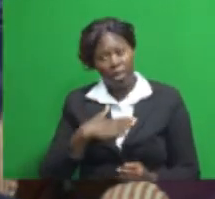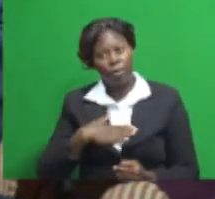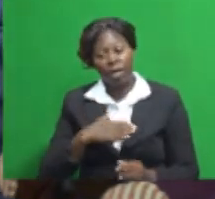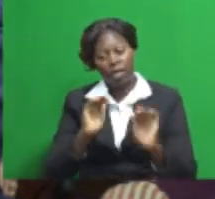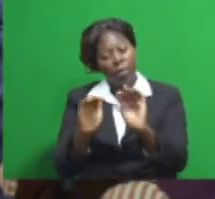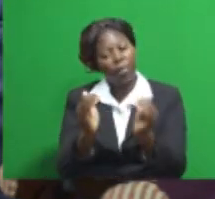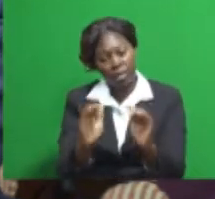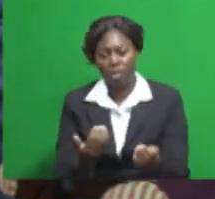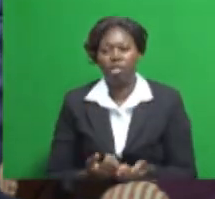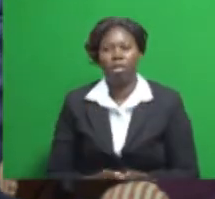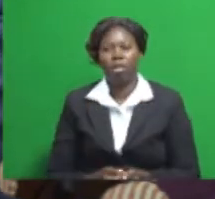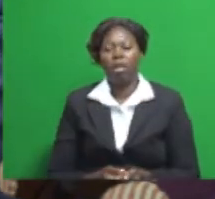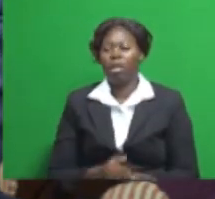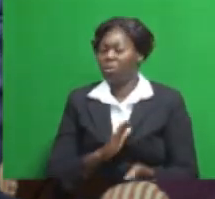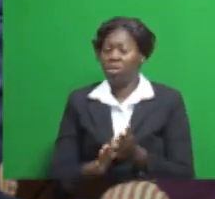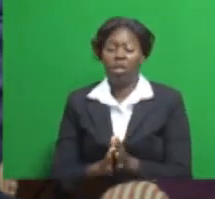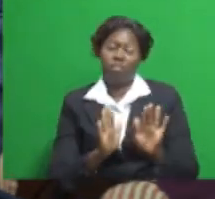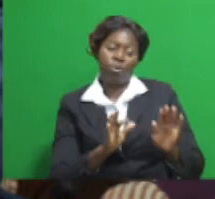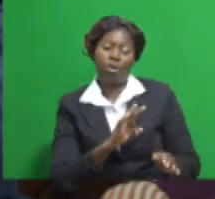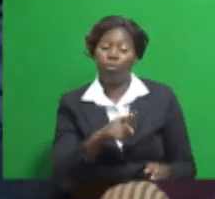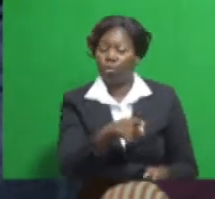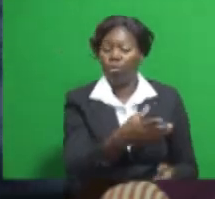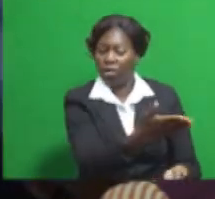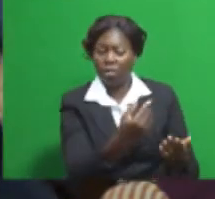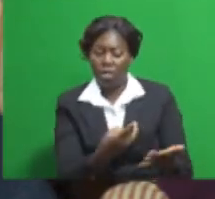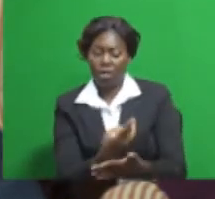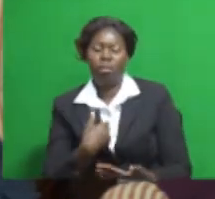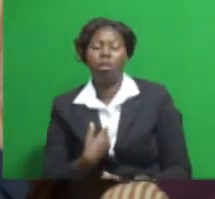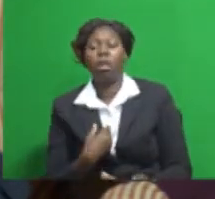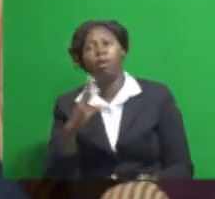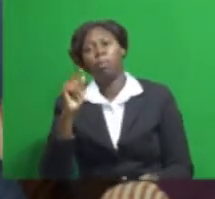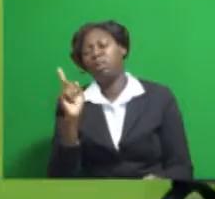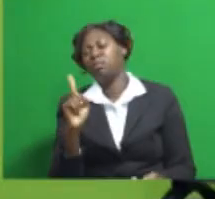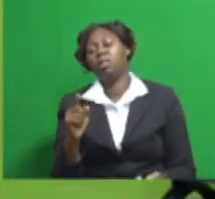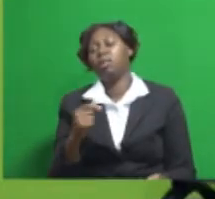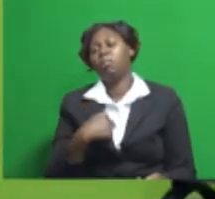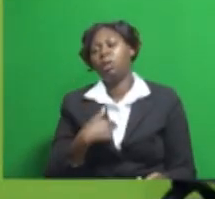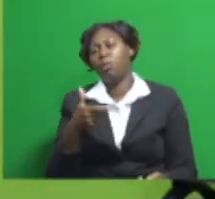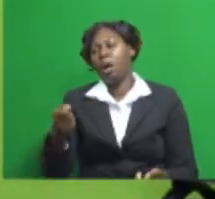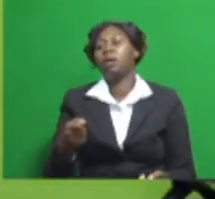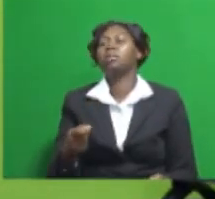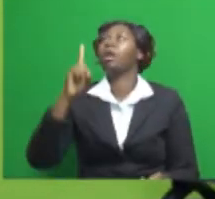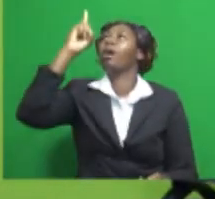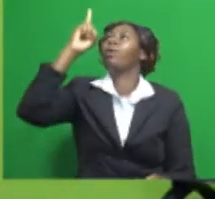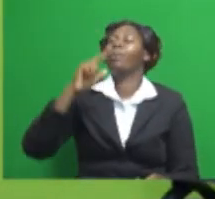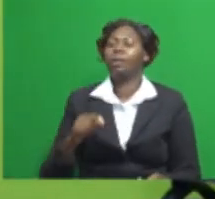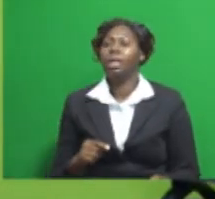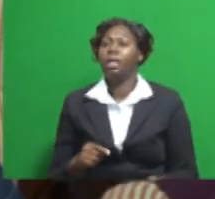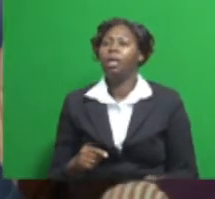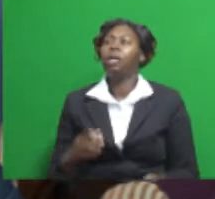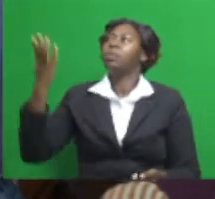kuti undirwireiwo nebanga rakwe. Okay. Ndaigona kuti kumbira kuna baba kudenga. Mototuma